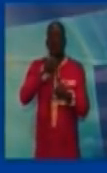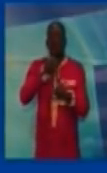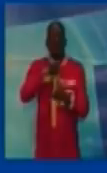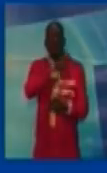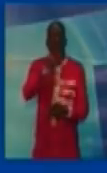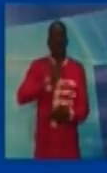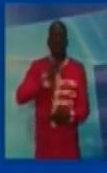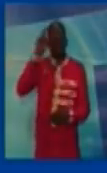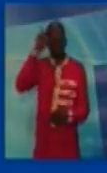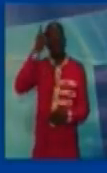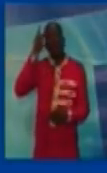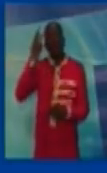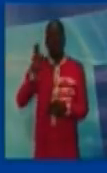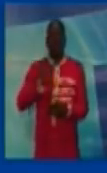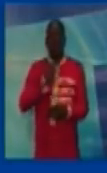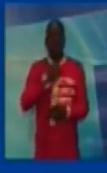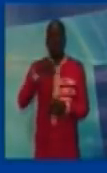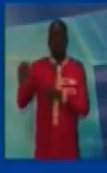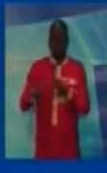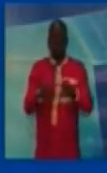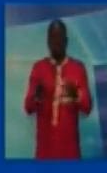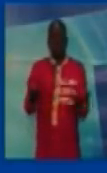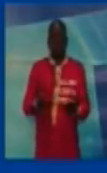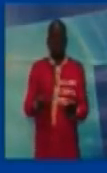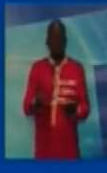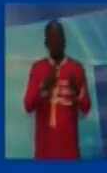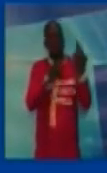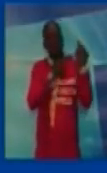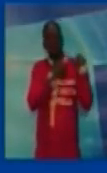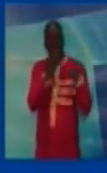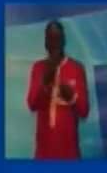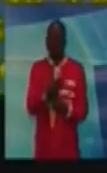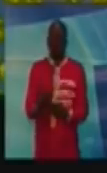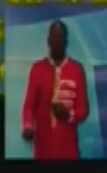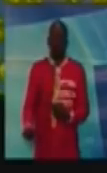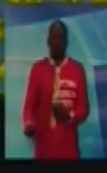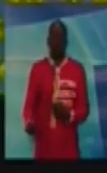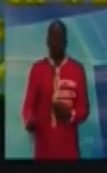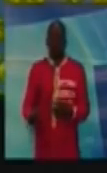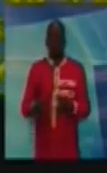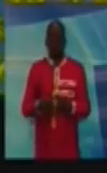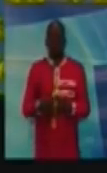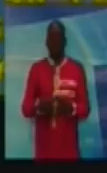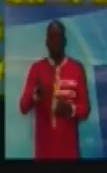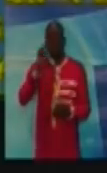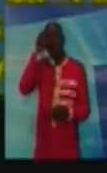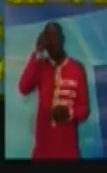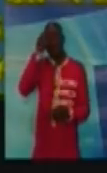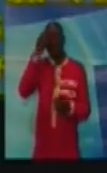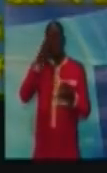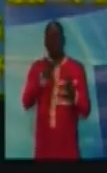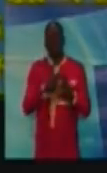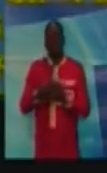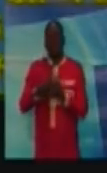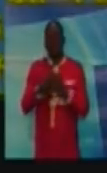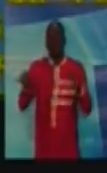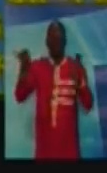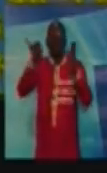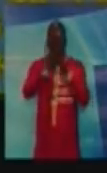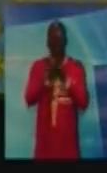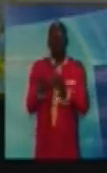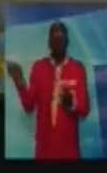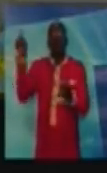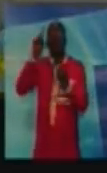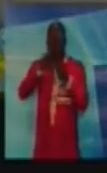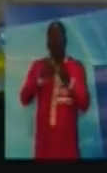Je pense que nous réagissons ici de manière responsable. Le gouvernement des États-Unis a interdit jusqu'à